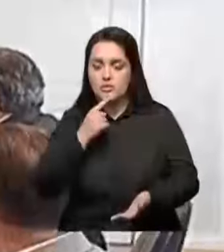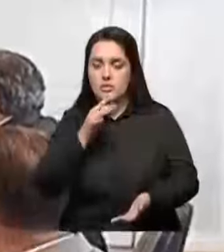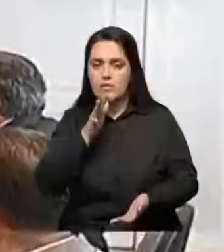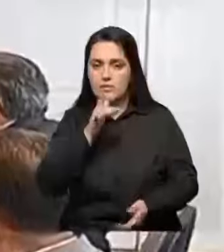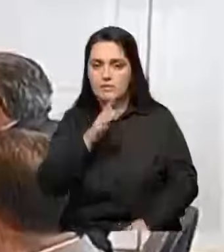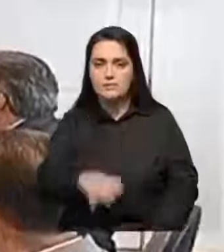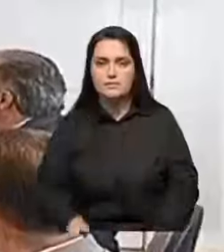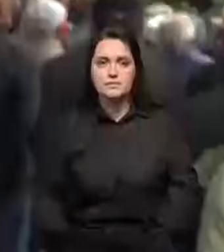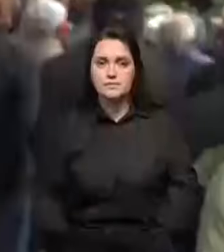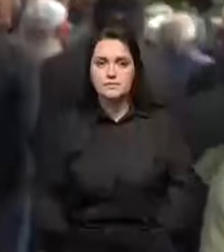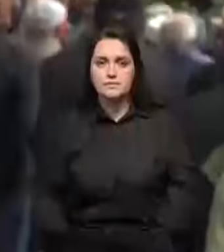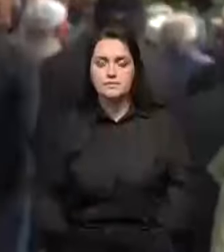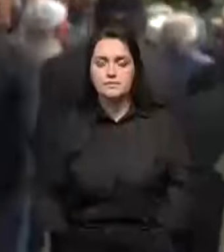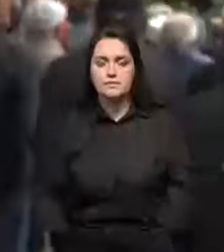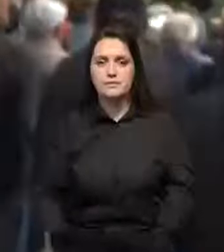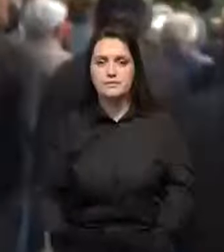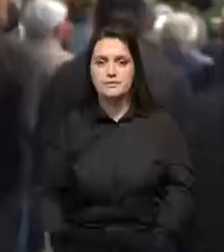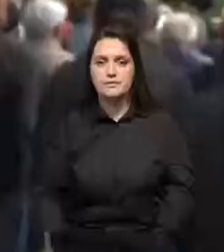считают эксперты.